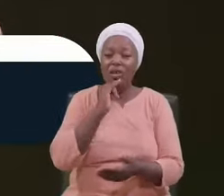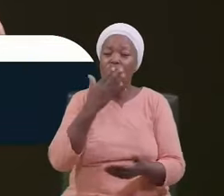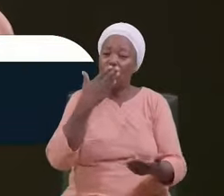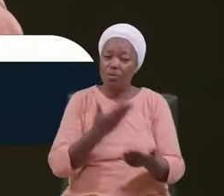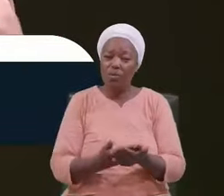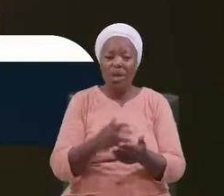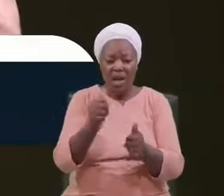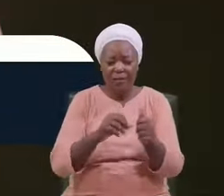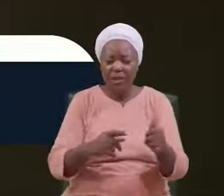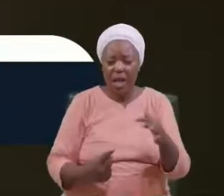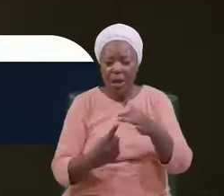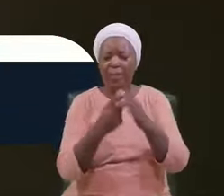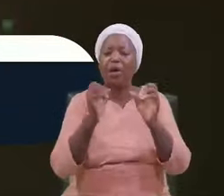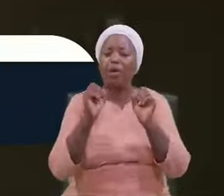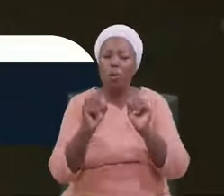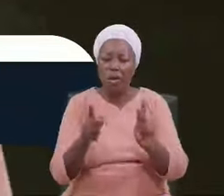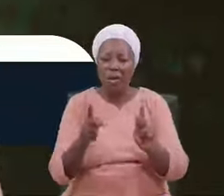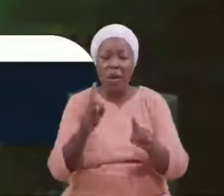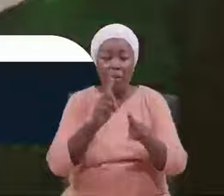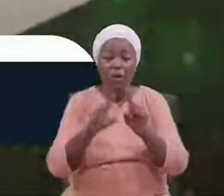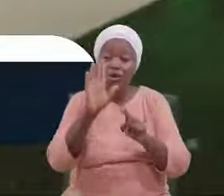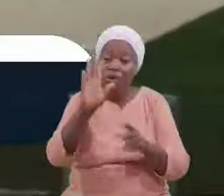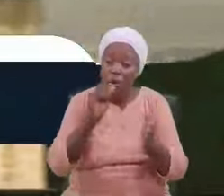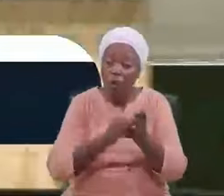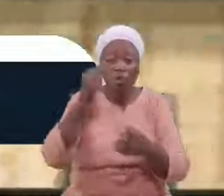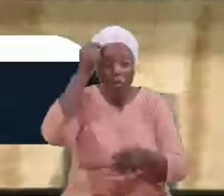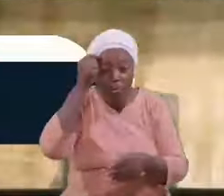bien, mais vos propres pensées,